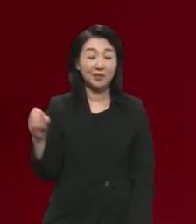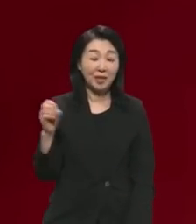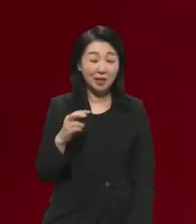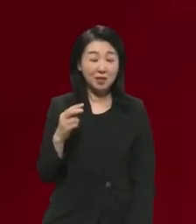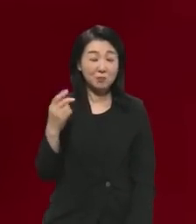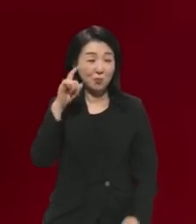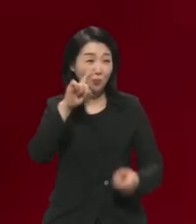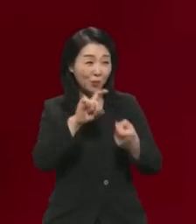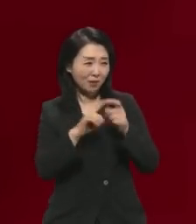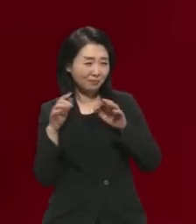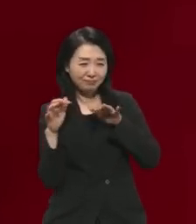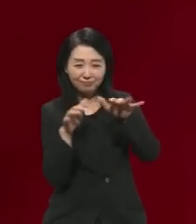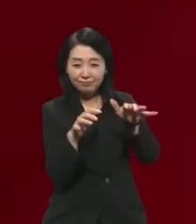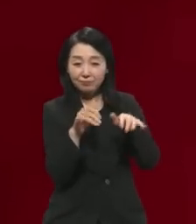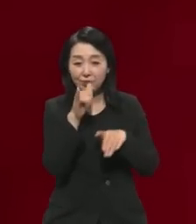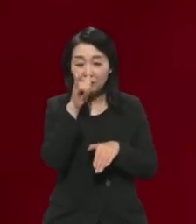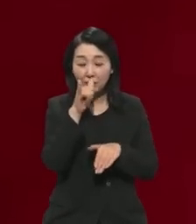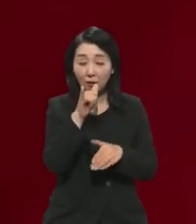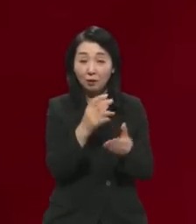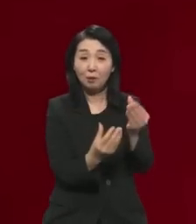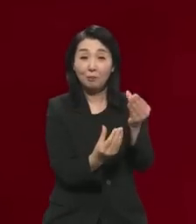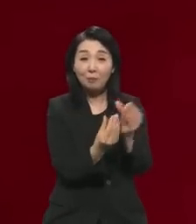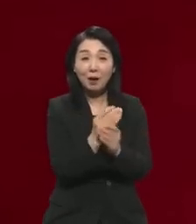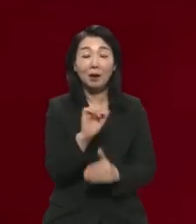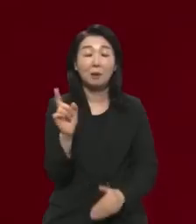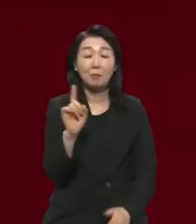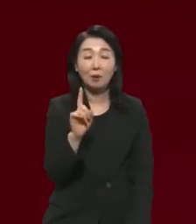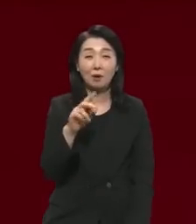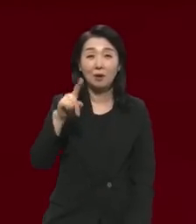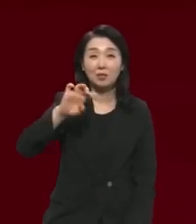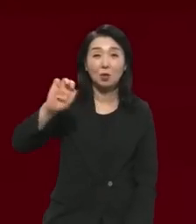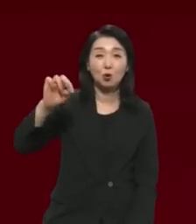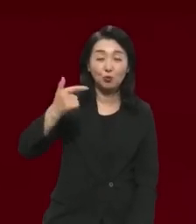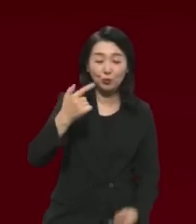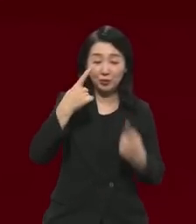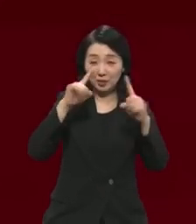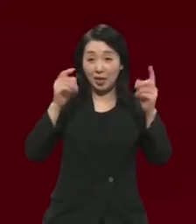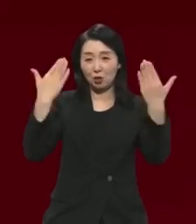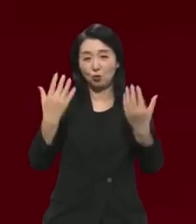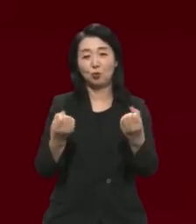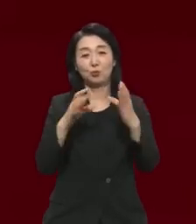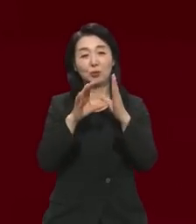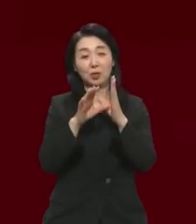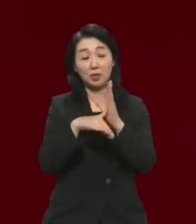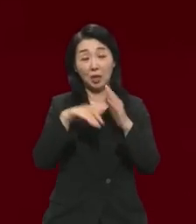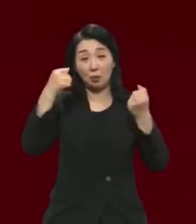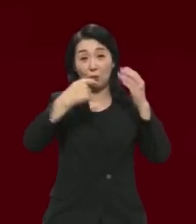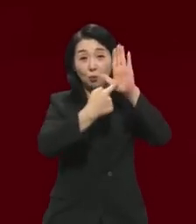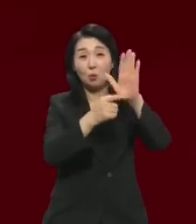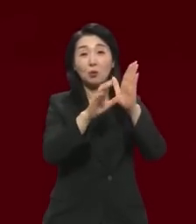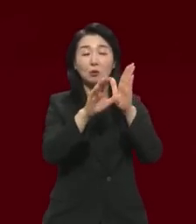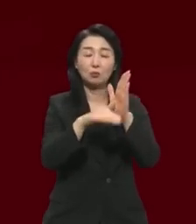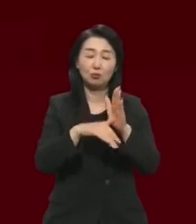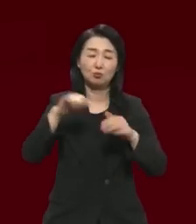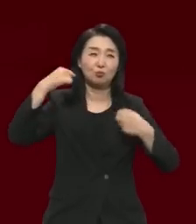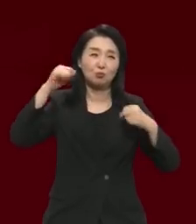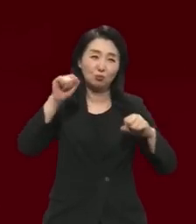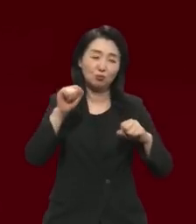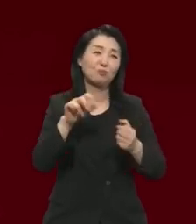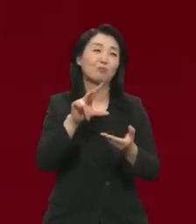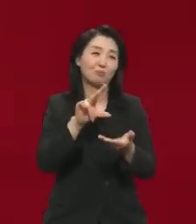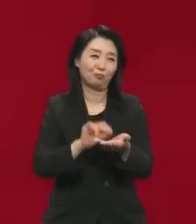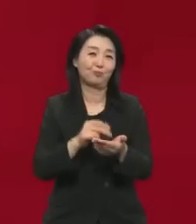뜨거워졌습니다이 사건의 발단은 지난 5월 성균관대학교 축제였고 공연 중에 화사의 한 안무가 논란이